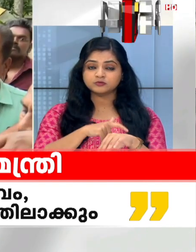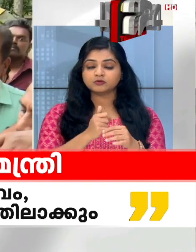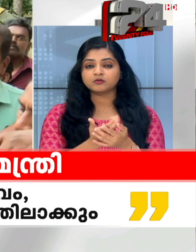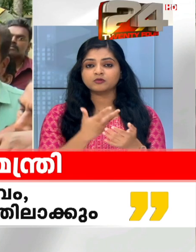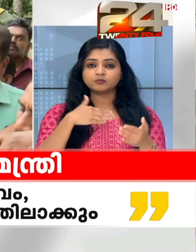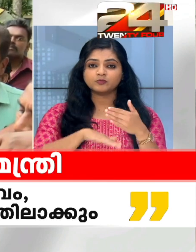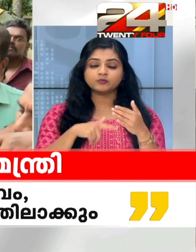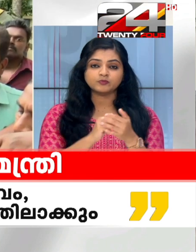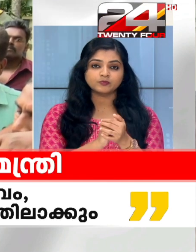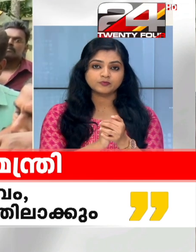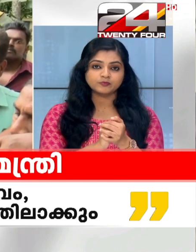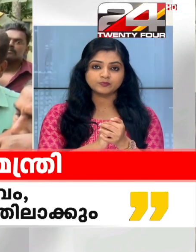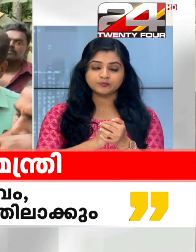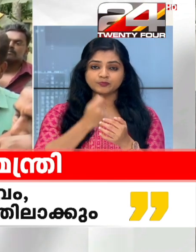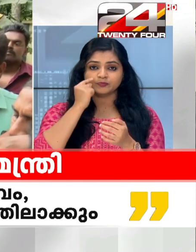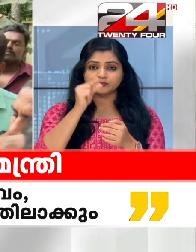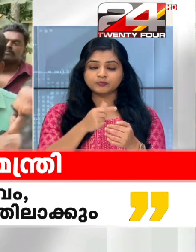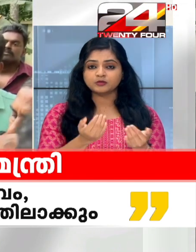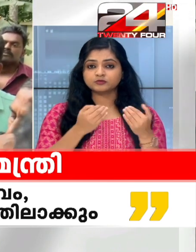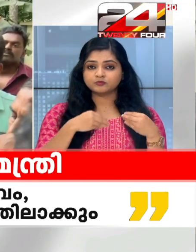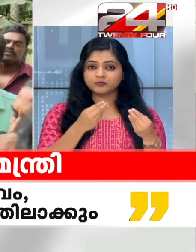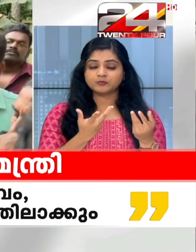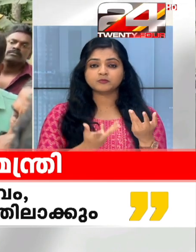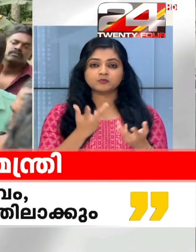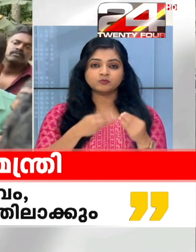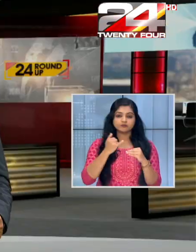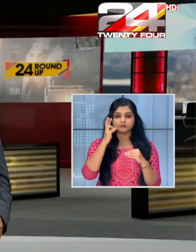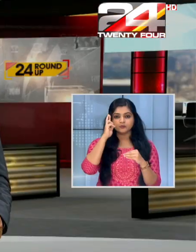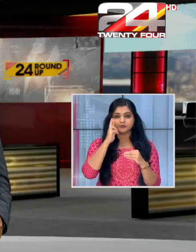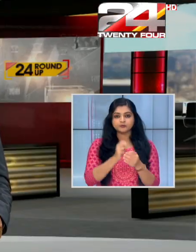കാര്യങ്ങൾക്ക് കുറച്ച് കൂടുതൽ മനസ്സിലാക്കാൻ കഴിയും എന്നാണ് പ്രതീക്ഷിക്കുന്നത്.